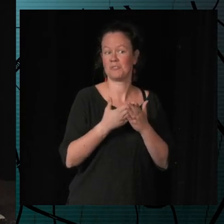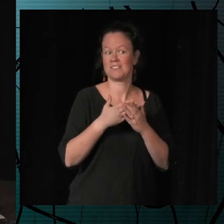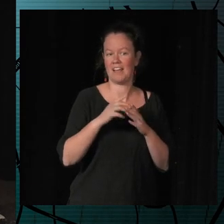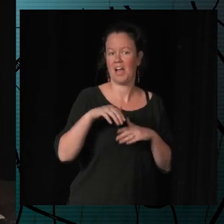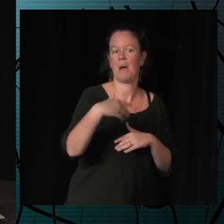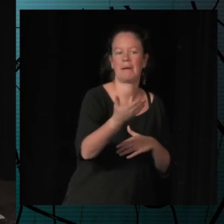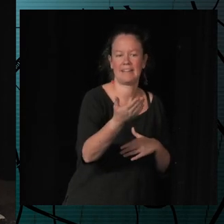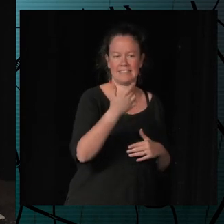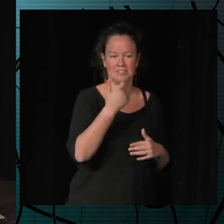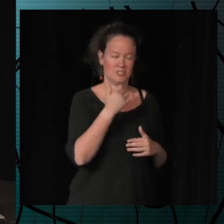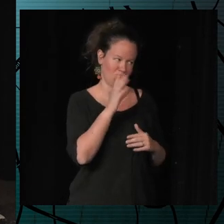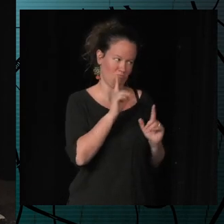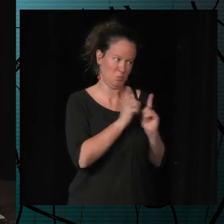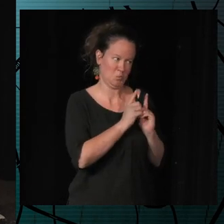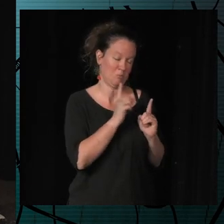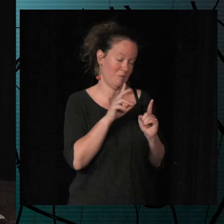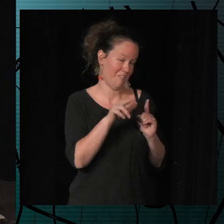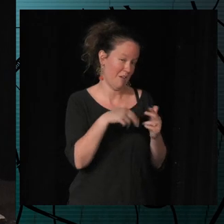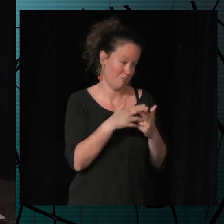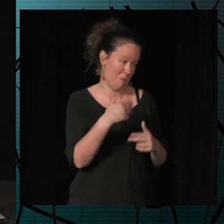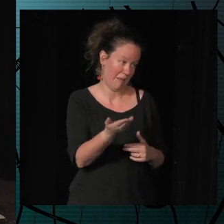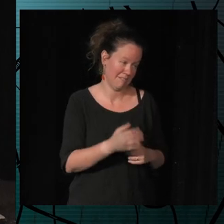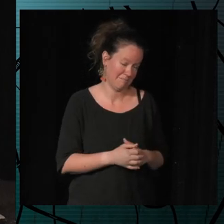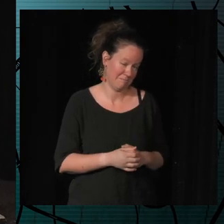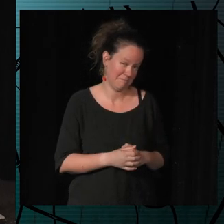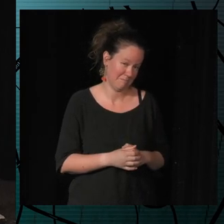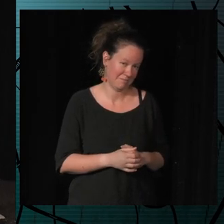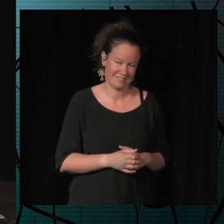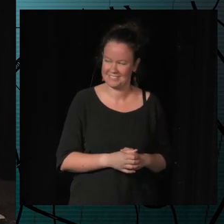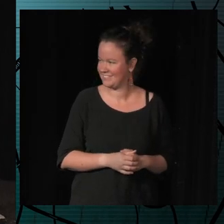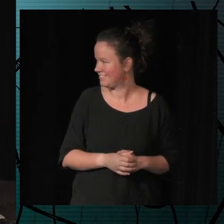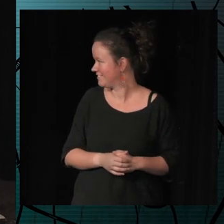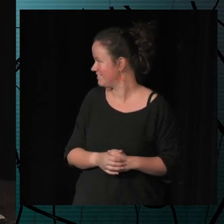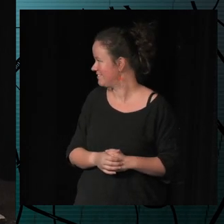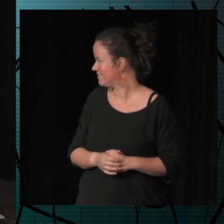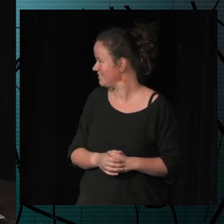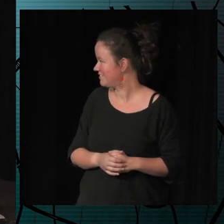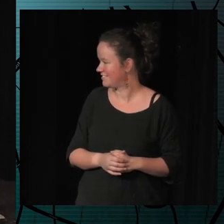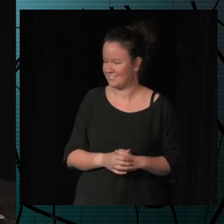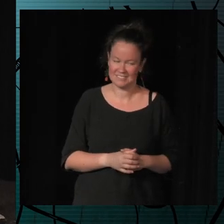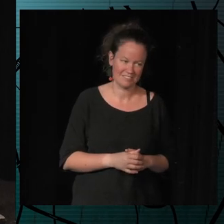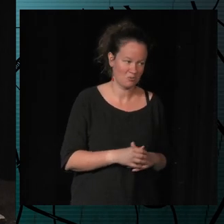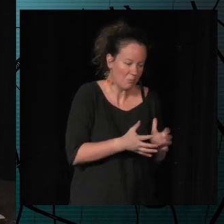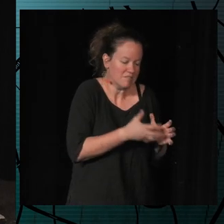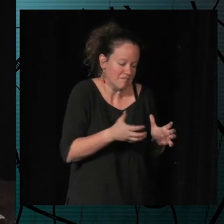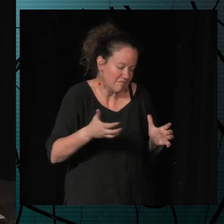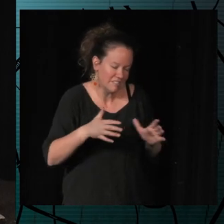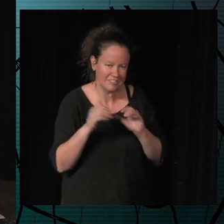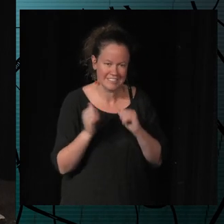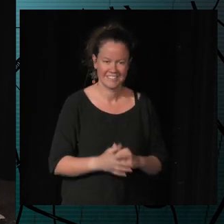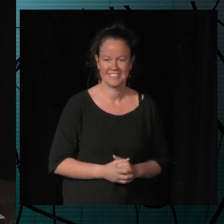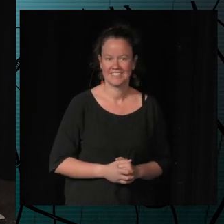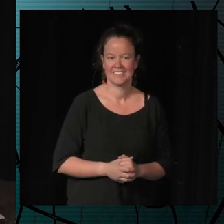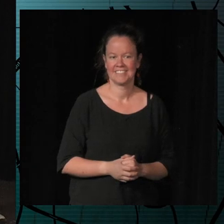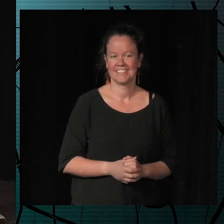à faire une réponse très courte sur le sujet pour éviter peut-être enfin en quelques mots votre votre idée mais sans trop vous avancero oui